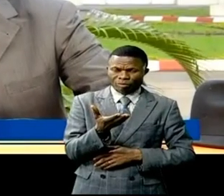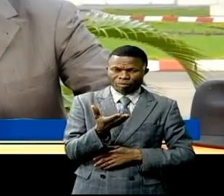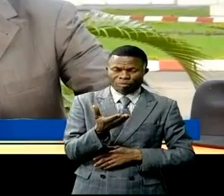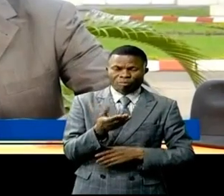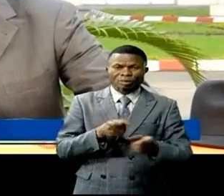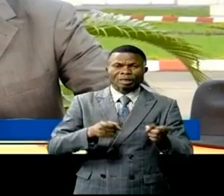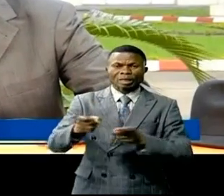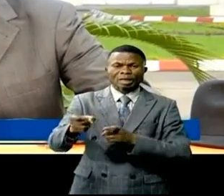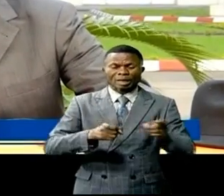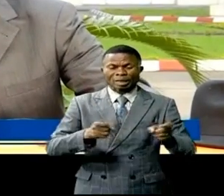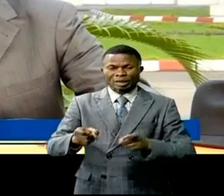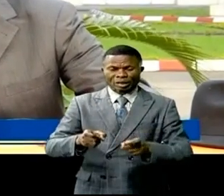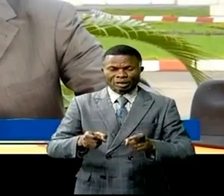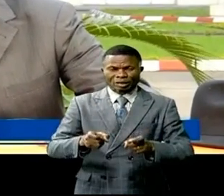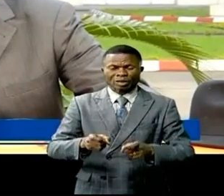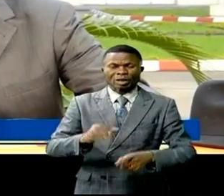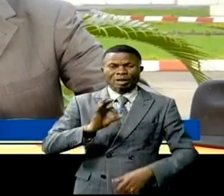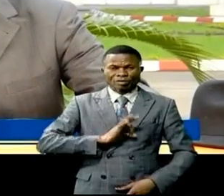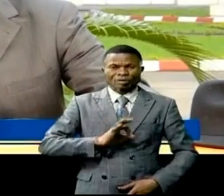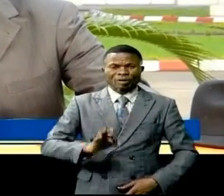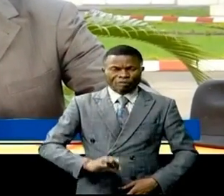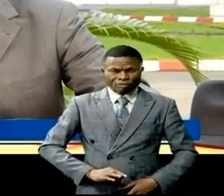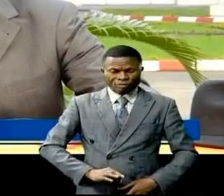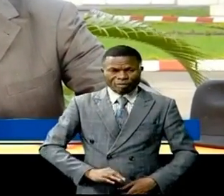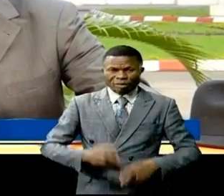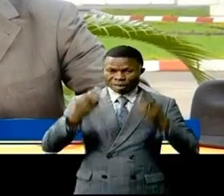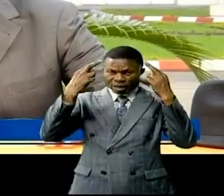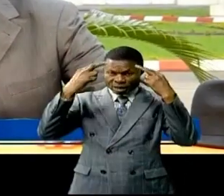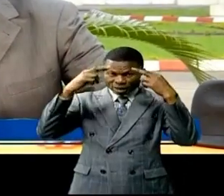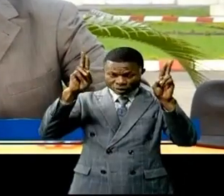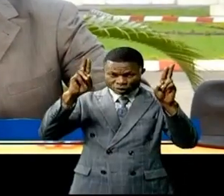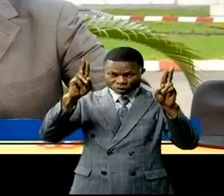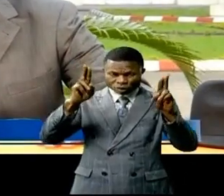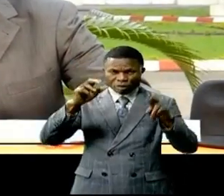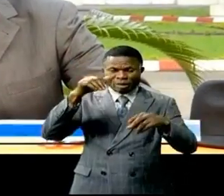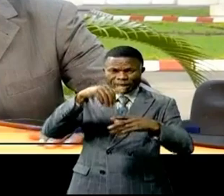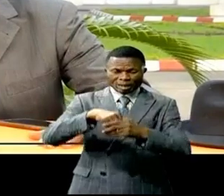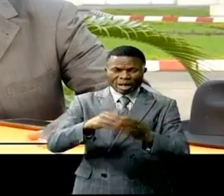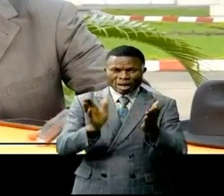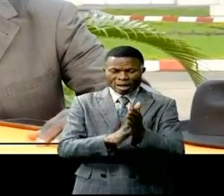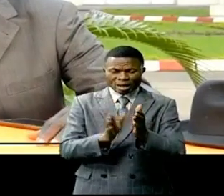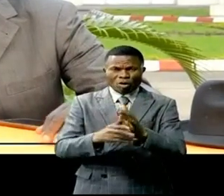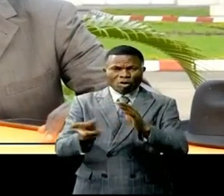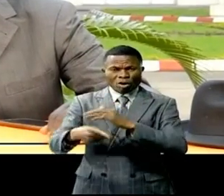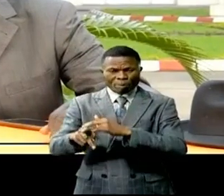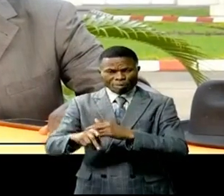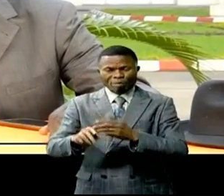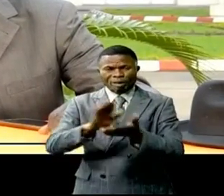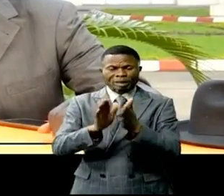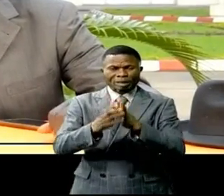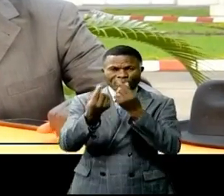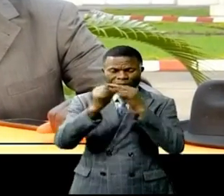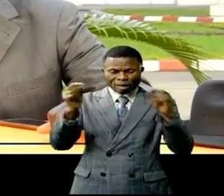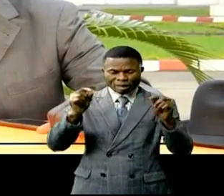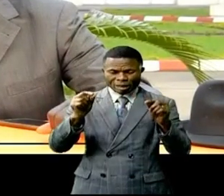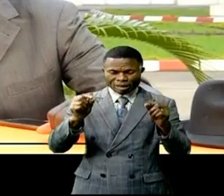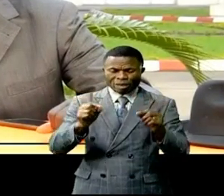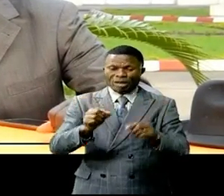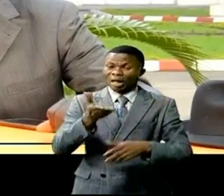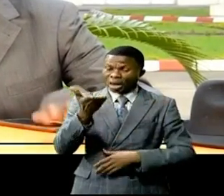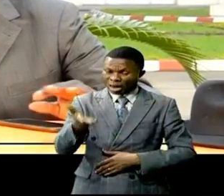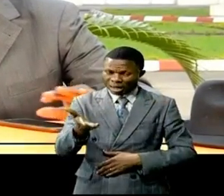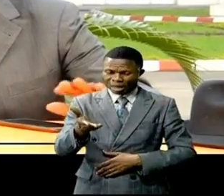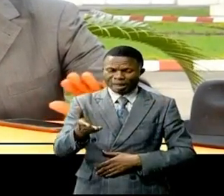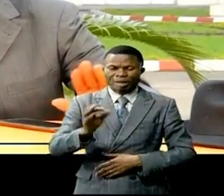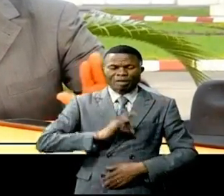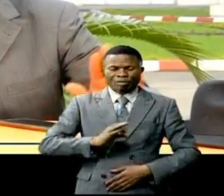régime Fatty Béton réussissait la gratuité de l'enseignement, ce serait le point fort de